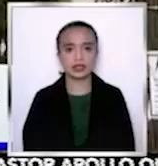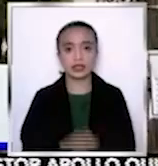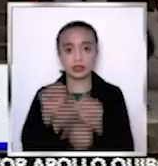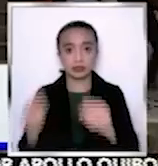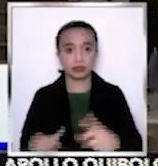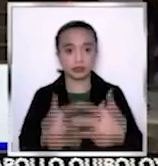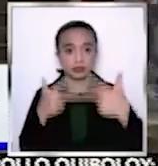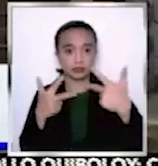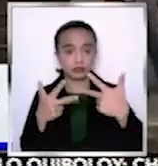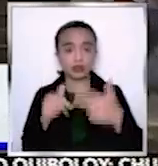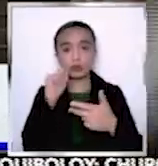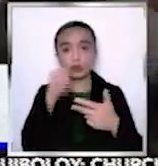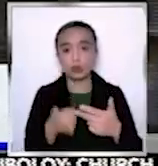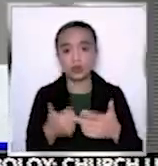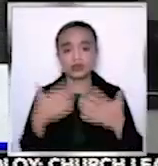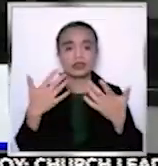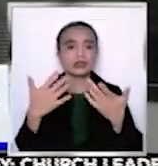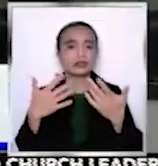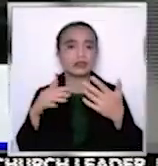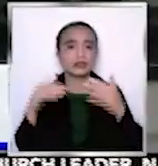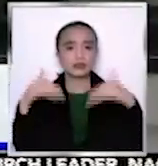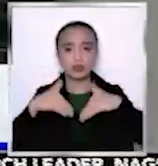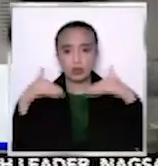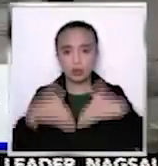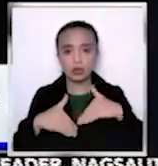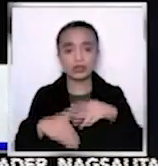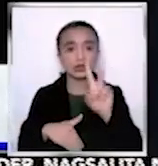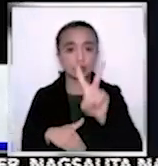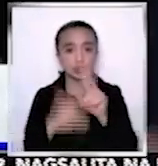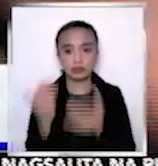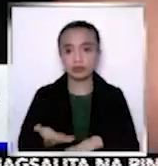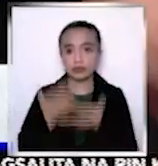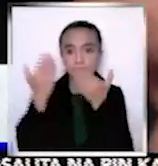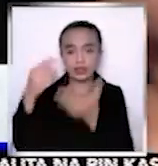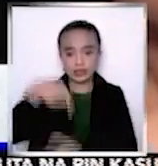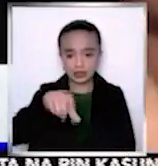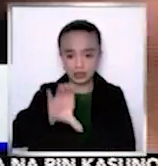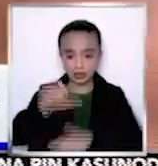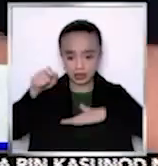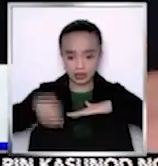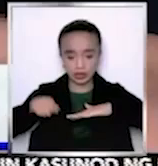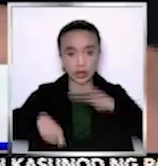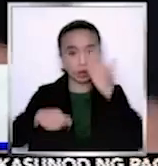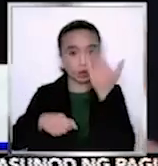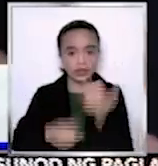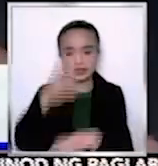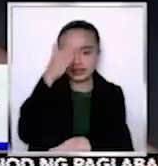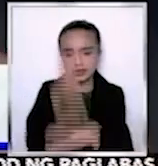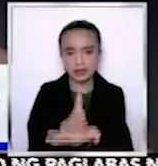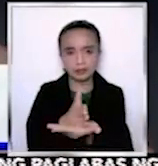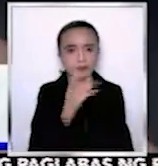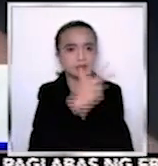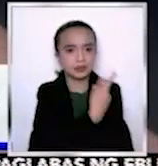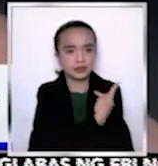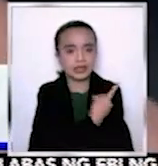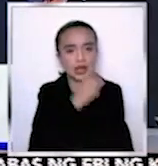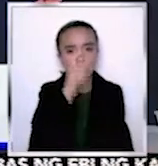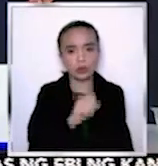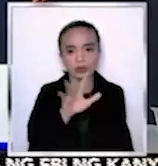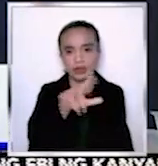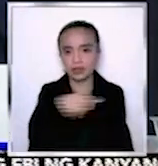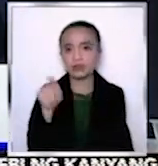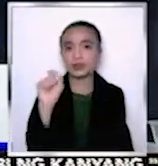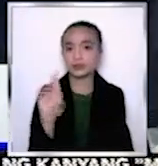sa isinampang petisyon ng dalawang magulang sa Quezon City RTC upang ipahinto ang pagbabakuna sa 5 to 11 years old.